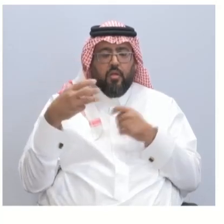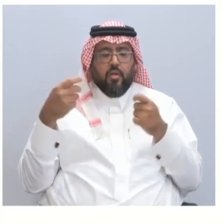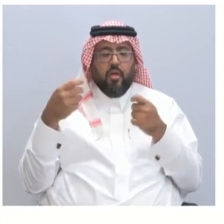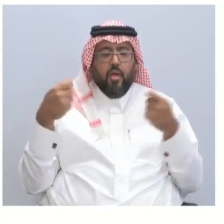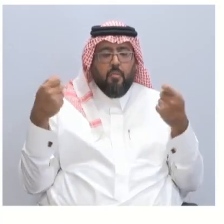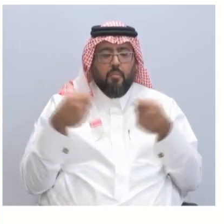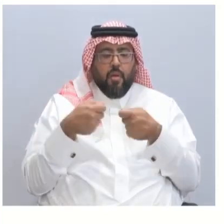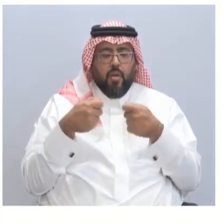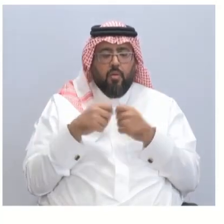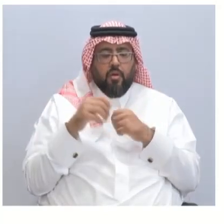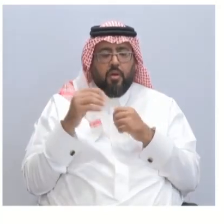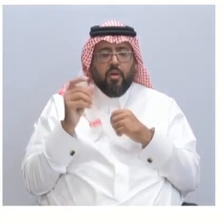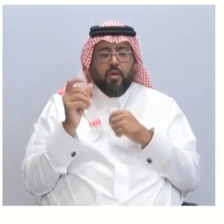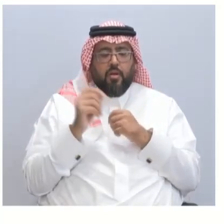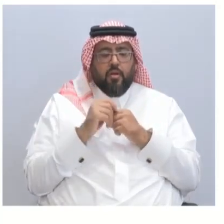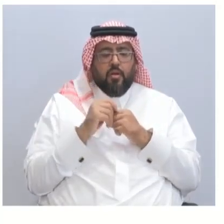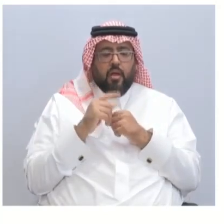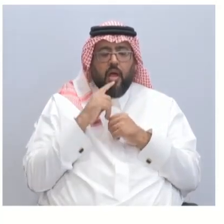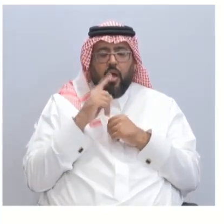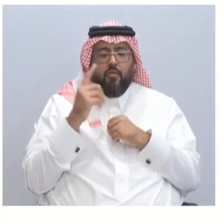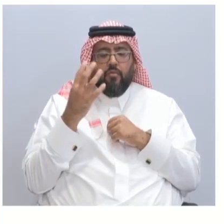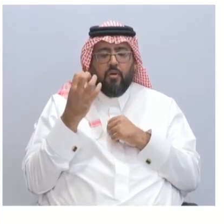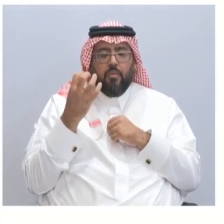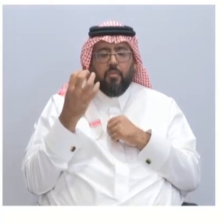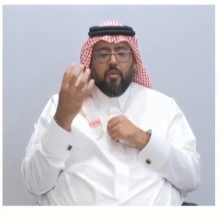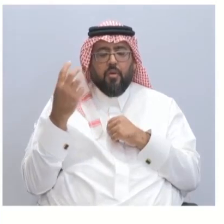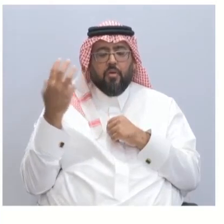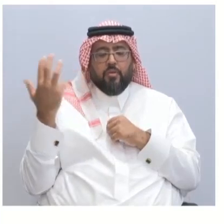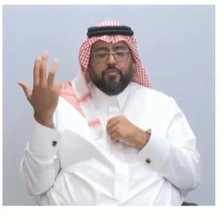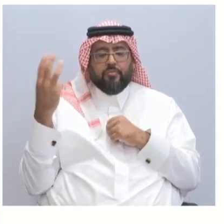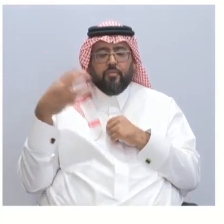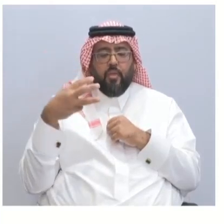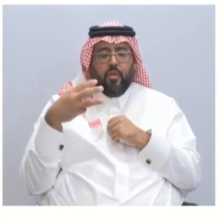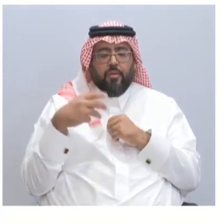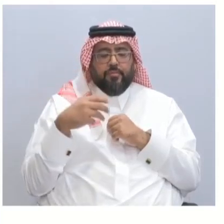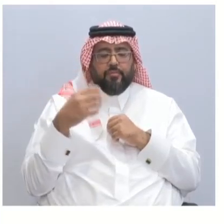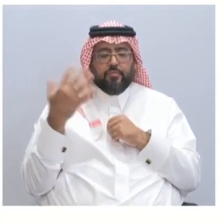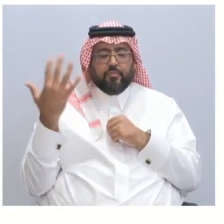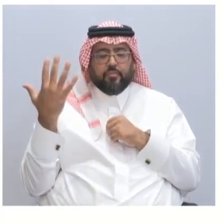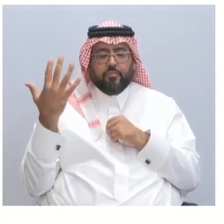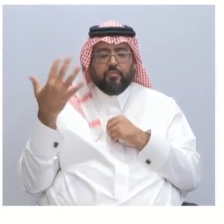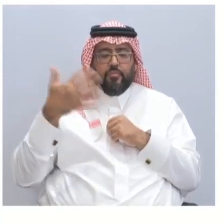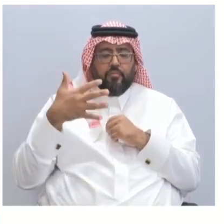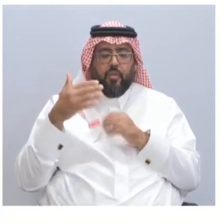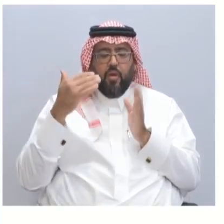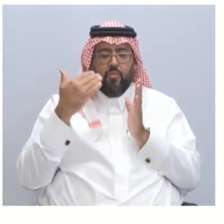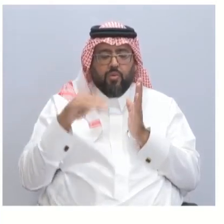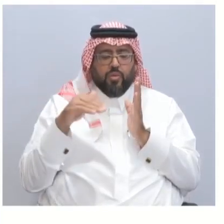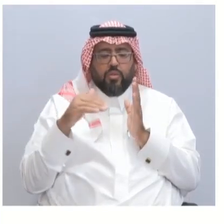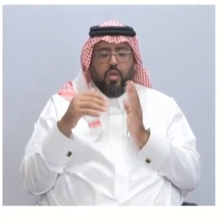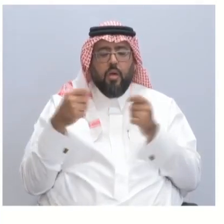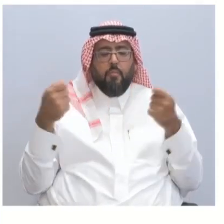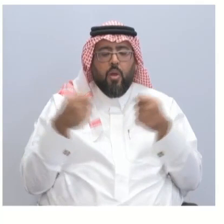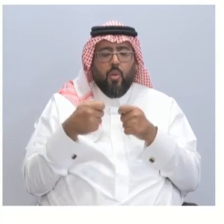مليون نسمه وفي عام 1439 وصل الى 55.5 مليون